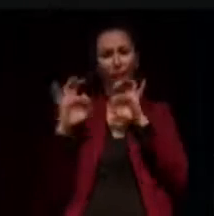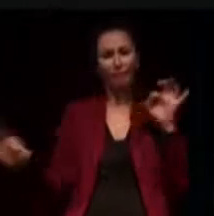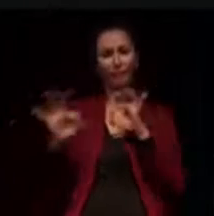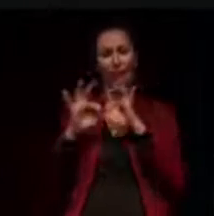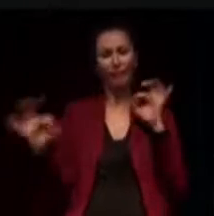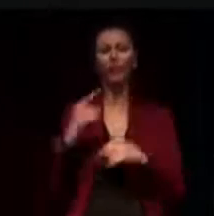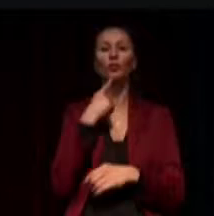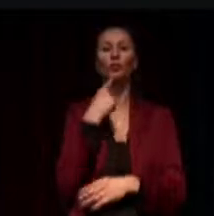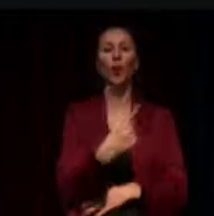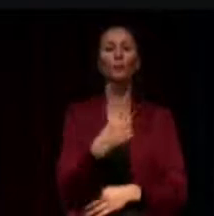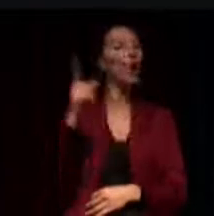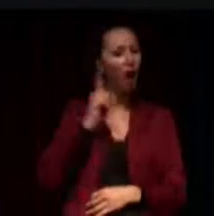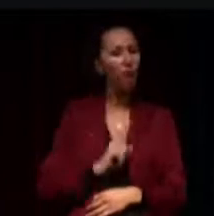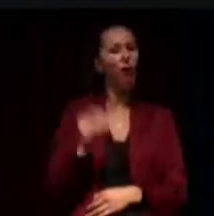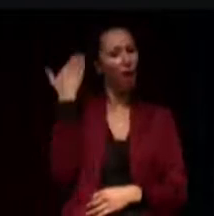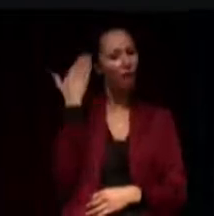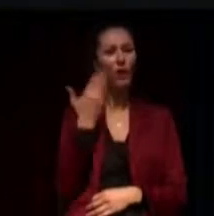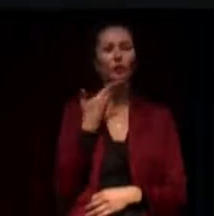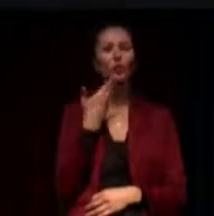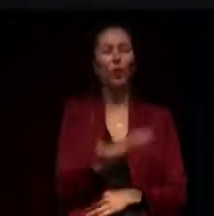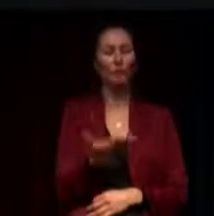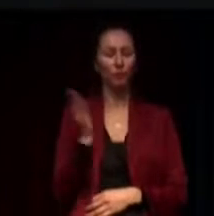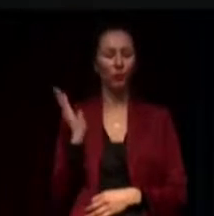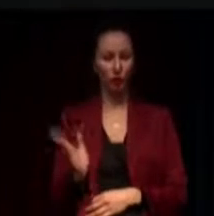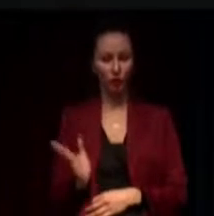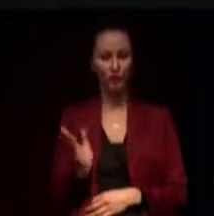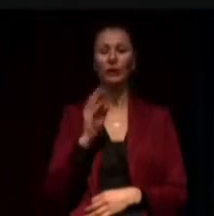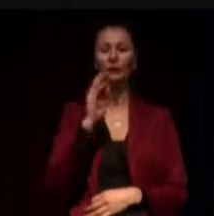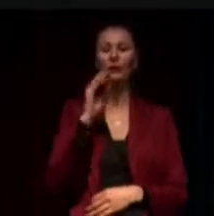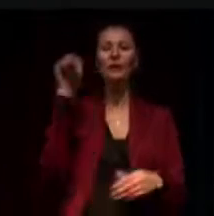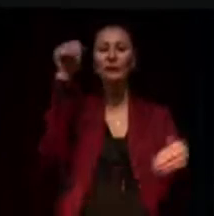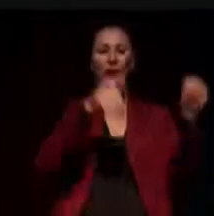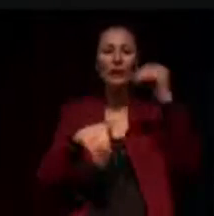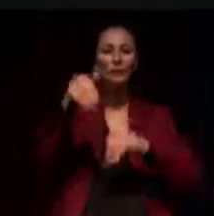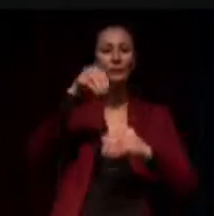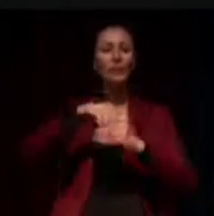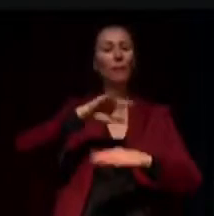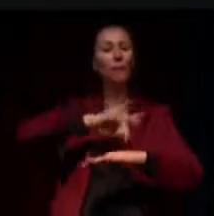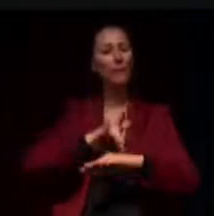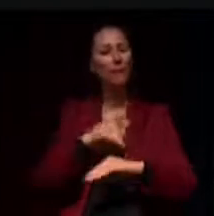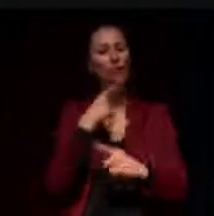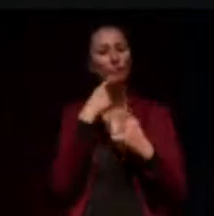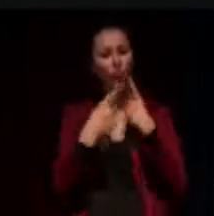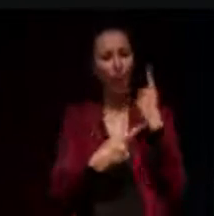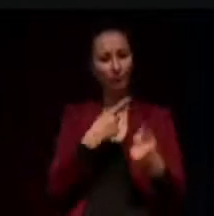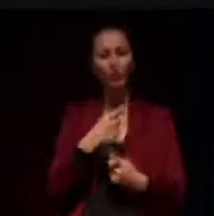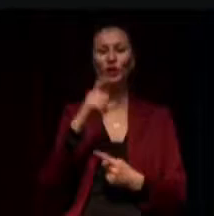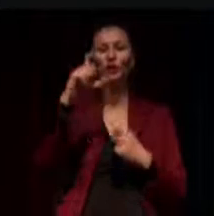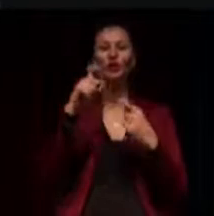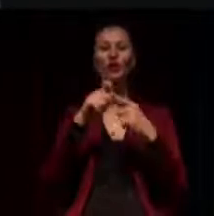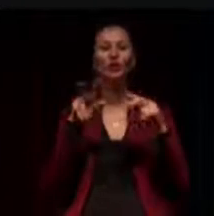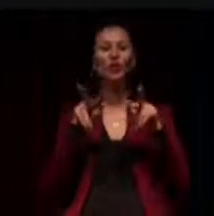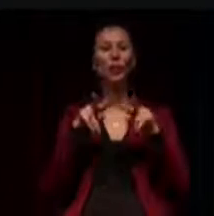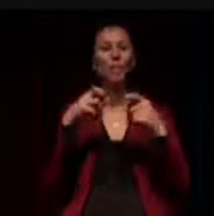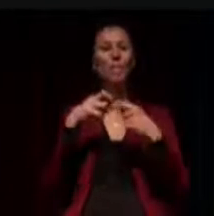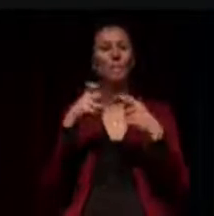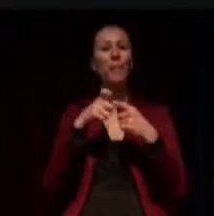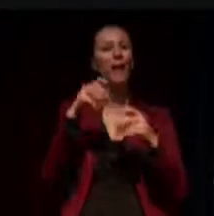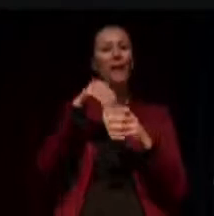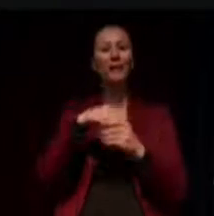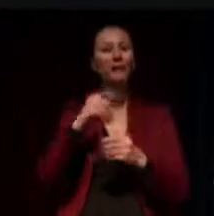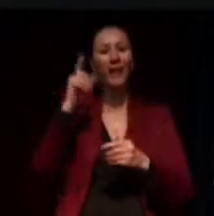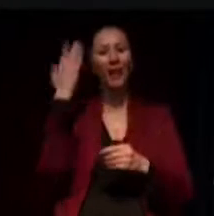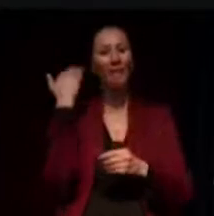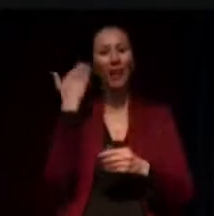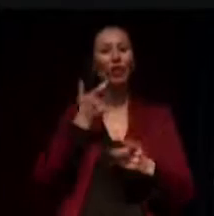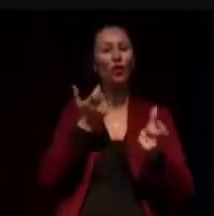söylemiş. Adayken söylemiş. Seçim meydanlarında söylemiş. O cemreler tabir edilen toplantılarda